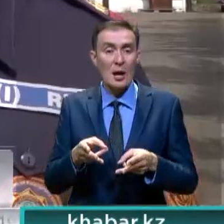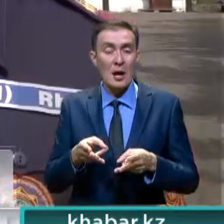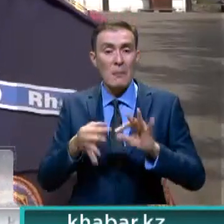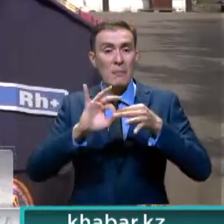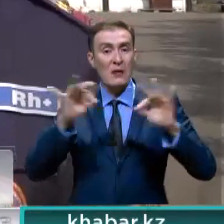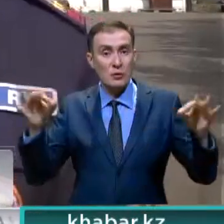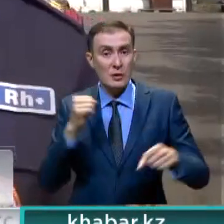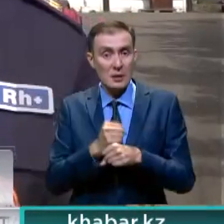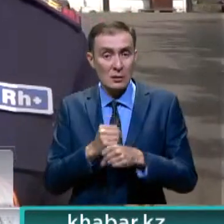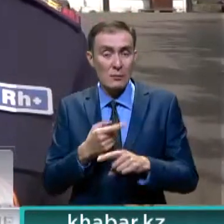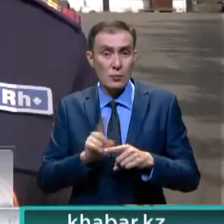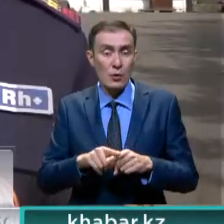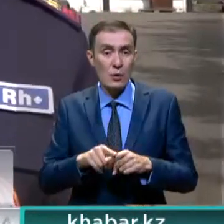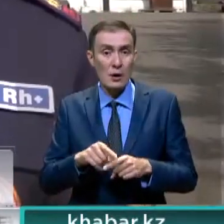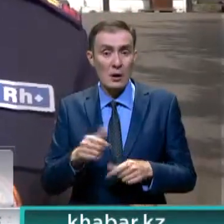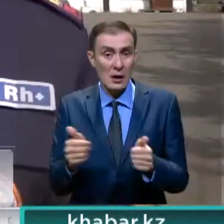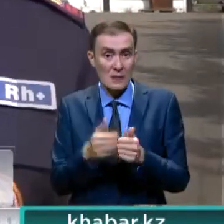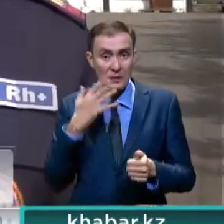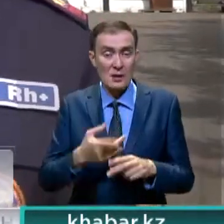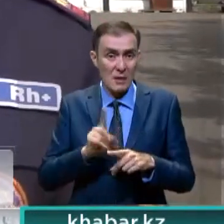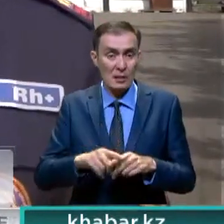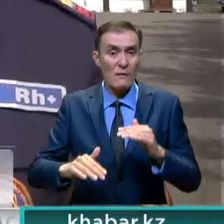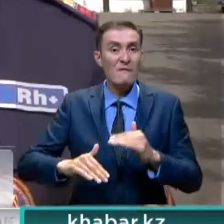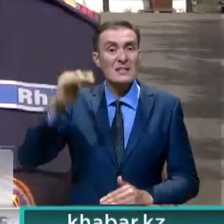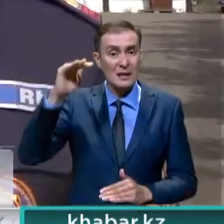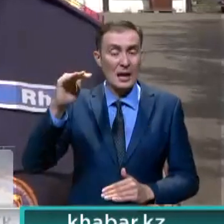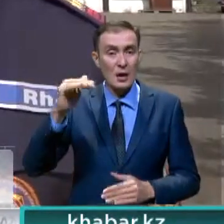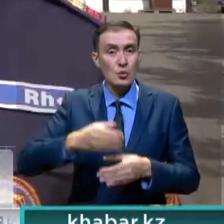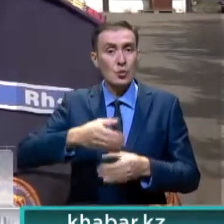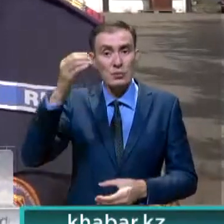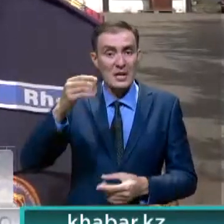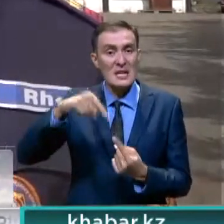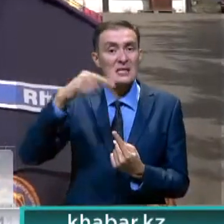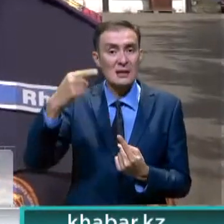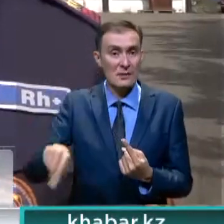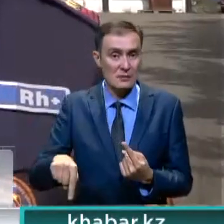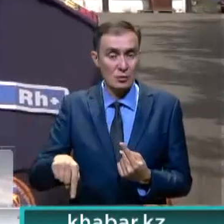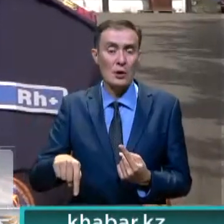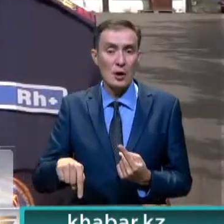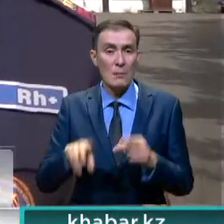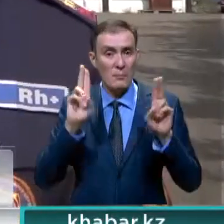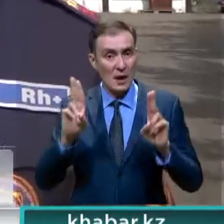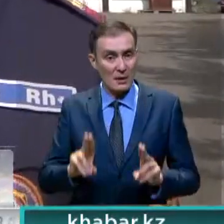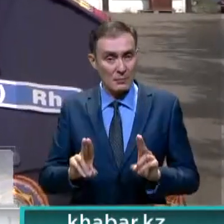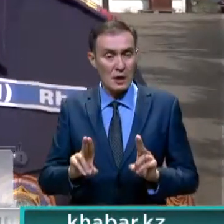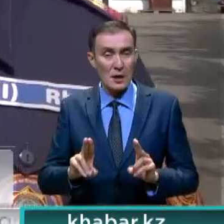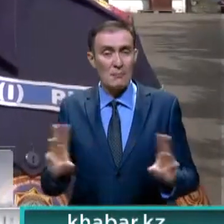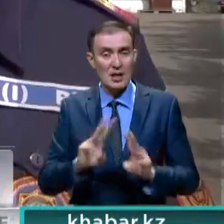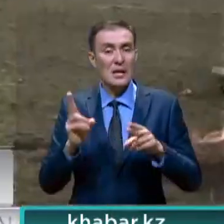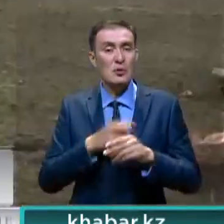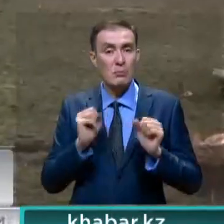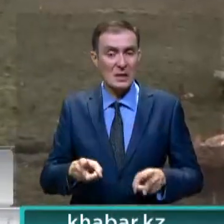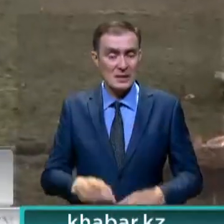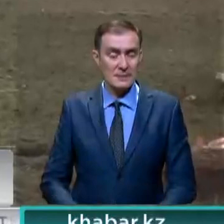монтировалась у нас по горючему основанию. И высота дымовой трубы не соответствовала нормам пожарной